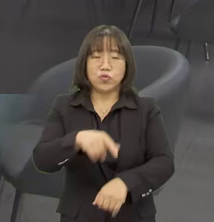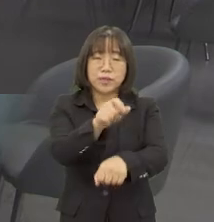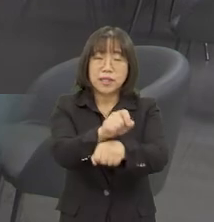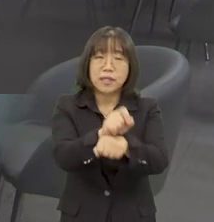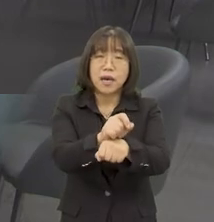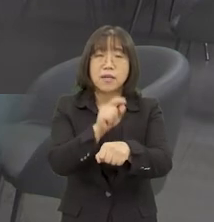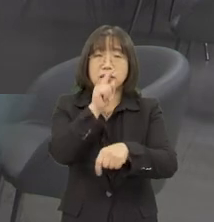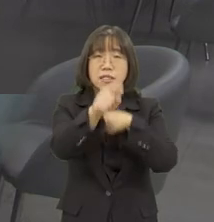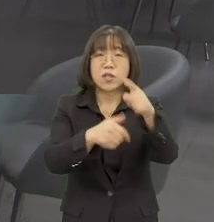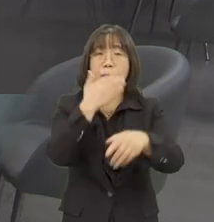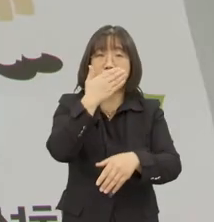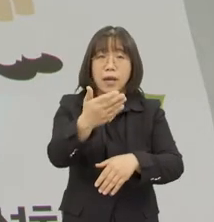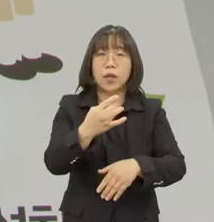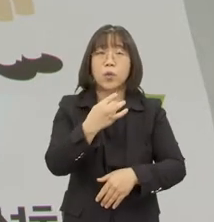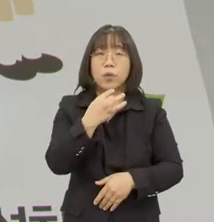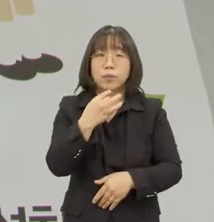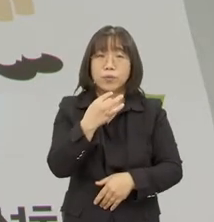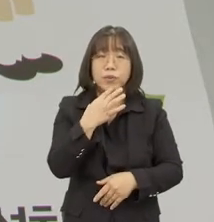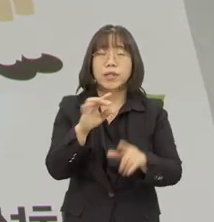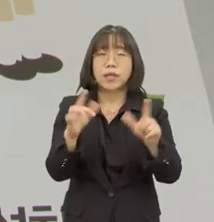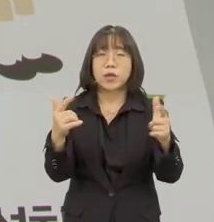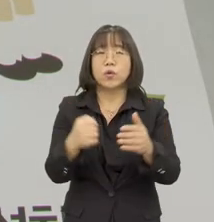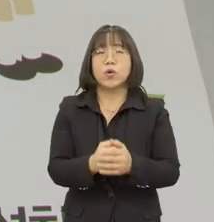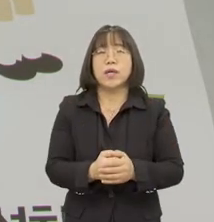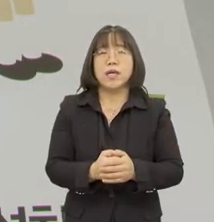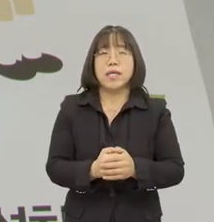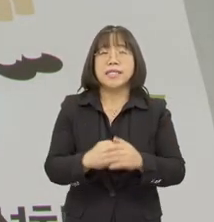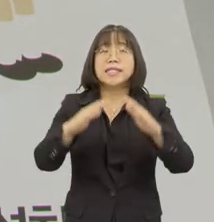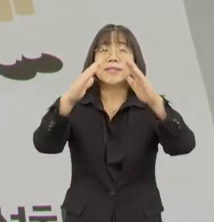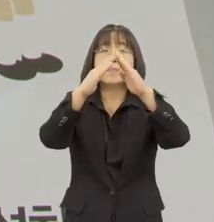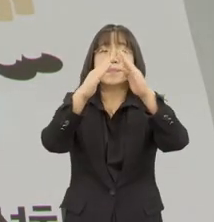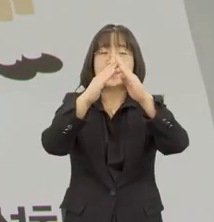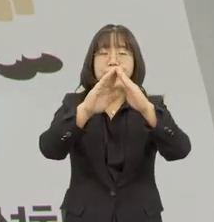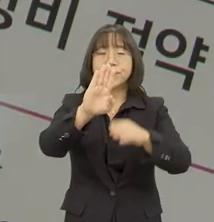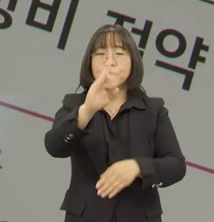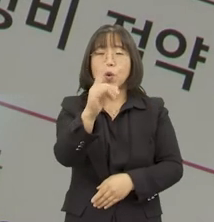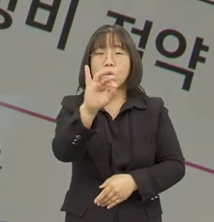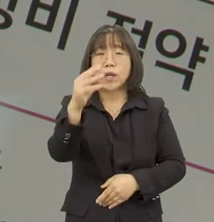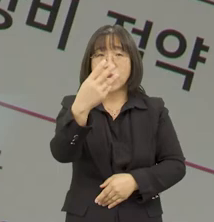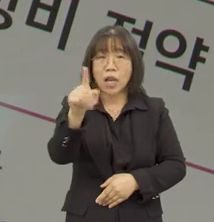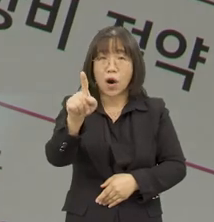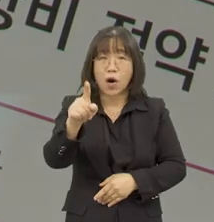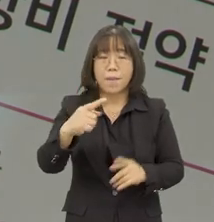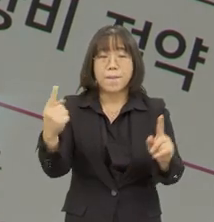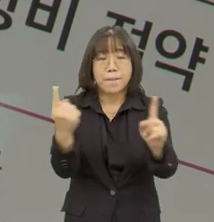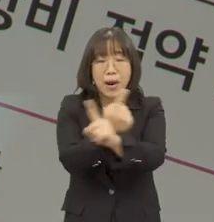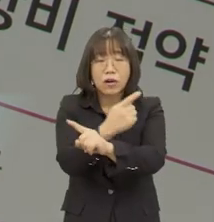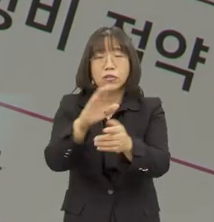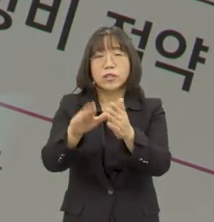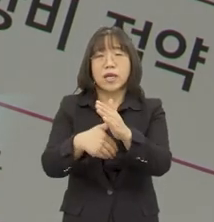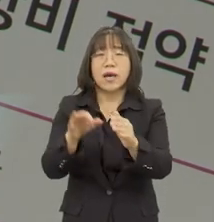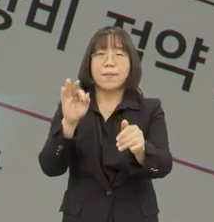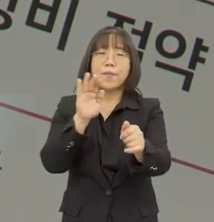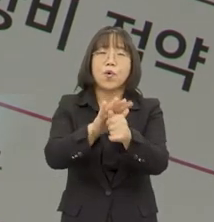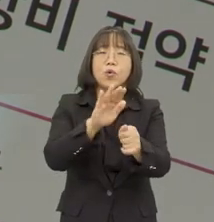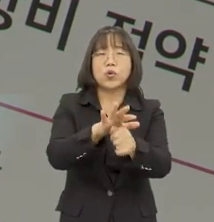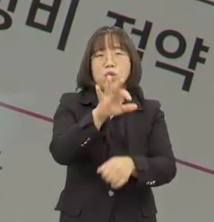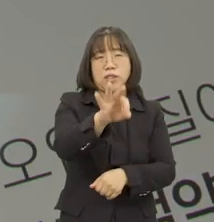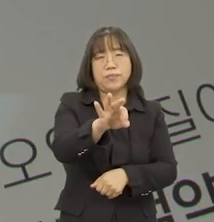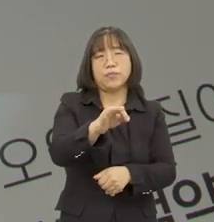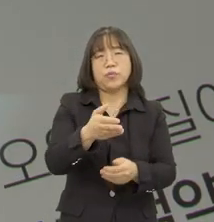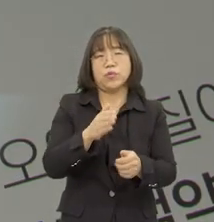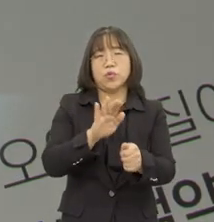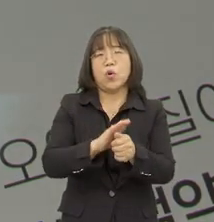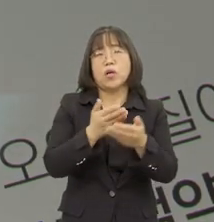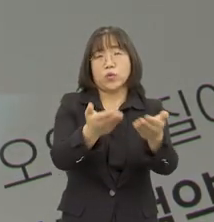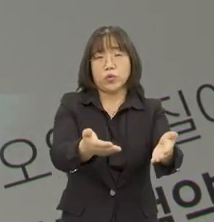있습니다. 이뿐만이 아닙니다. 가정용 일반 보일러를 친환경 콘덴싱 보일러로 교체할 경우 보조금을